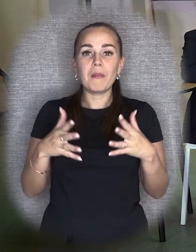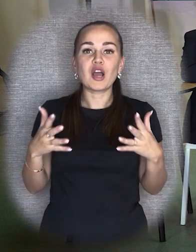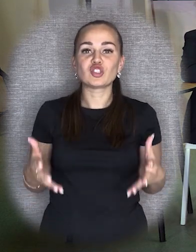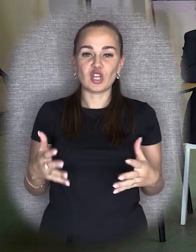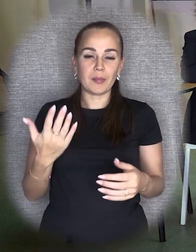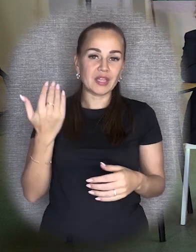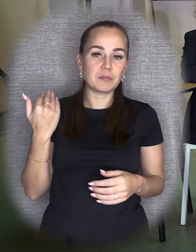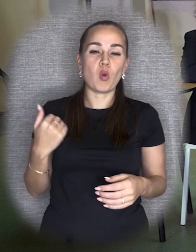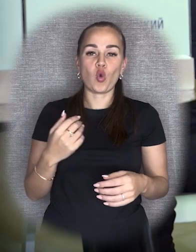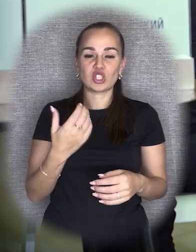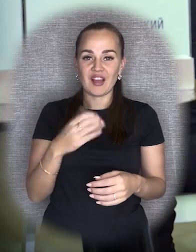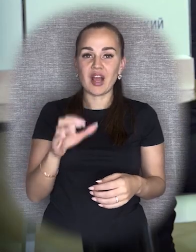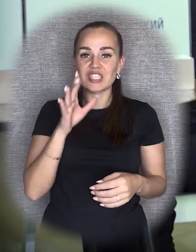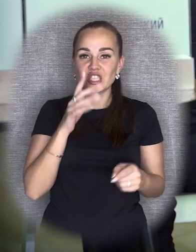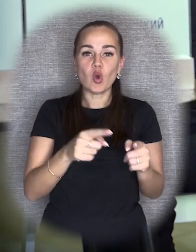прошлого столетия.